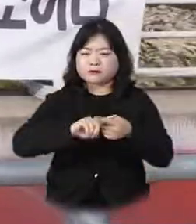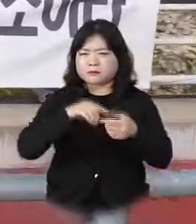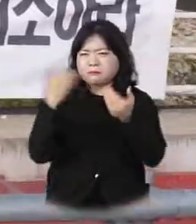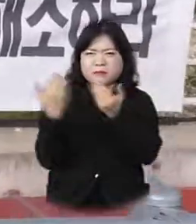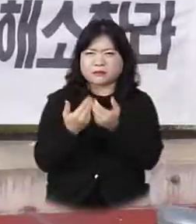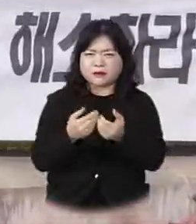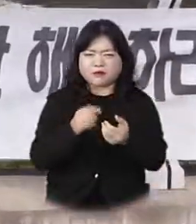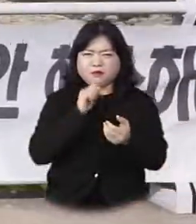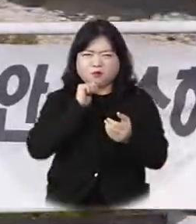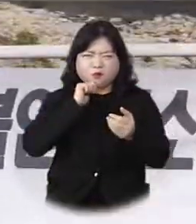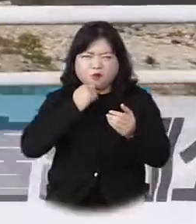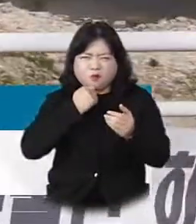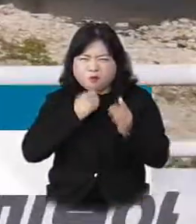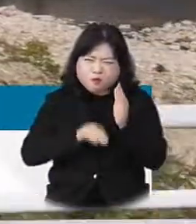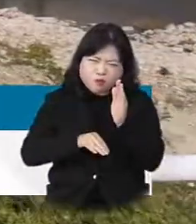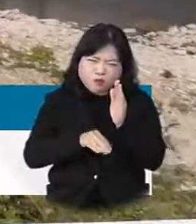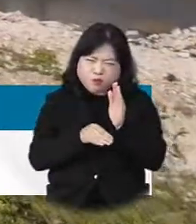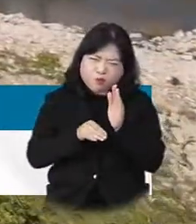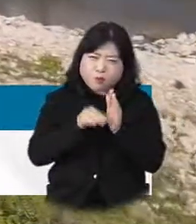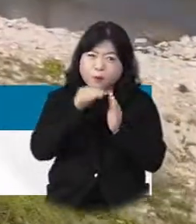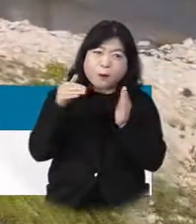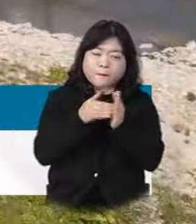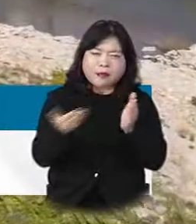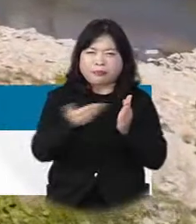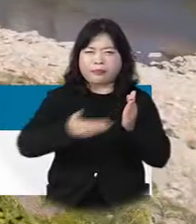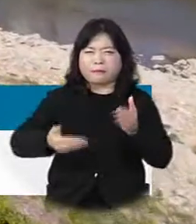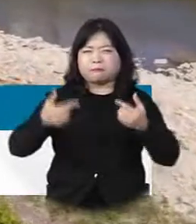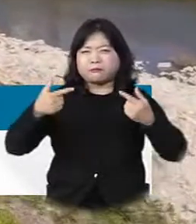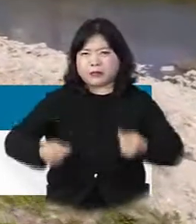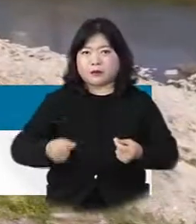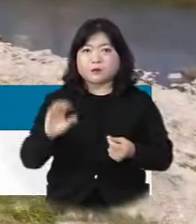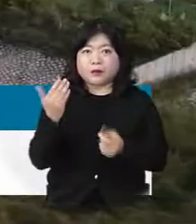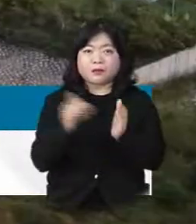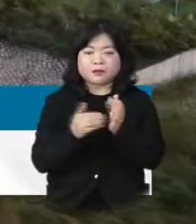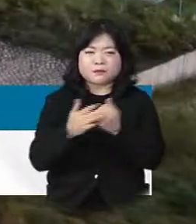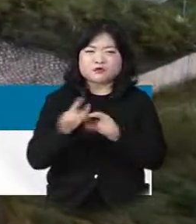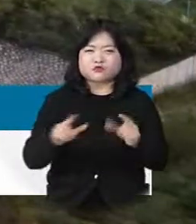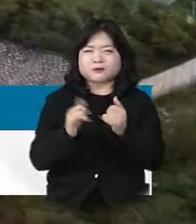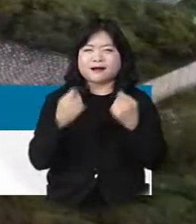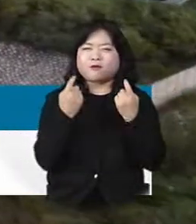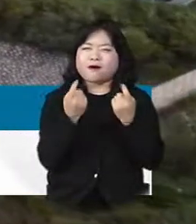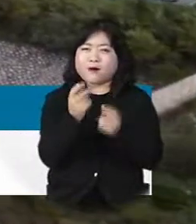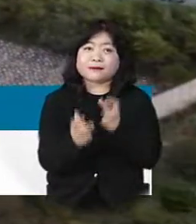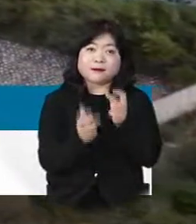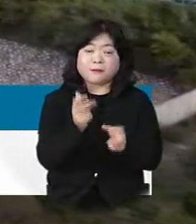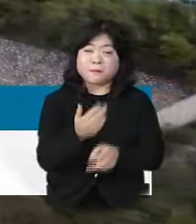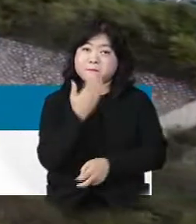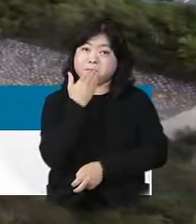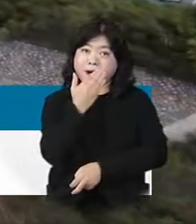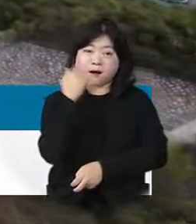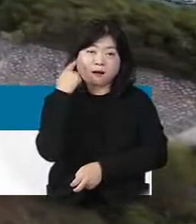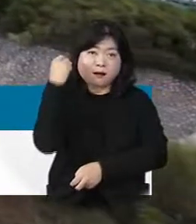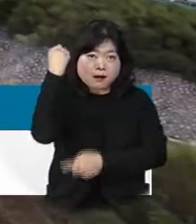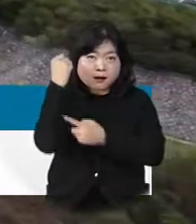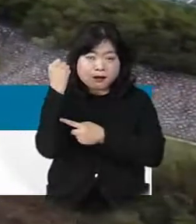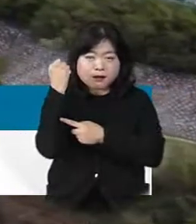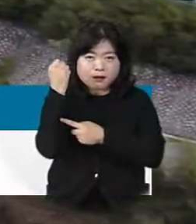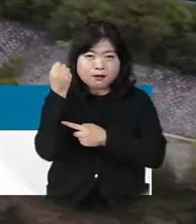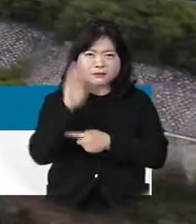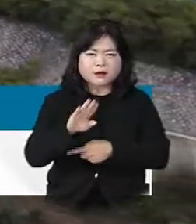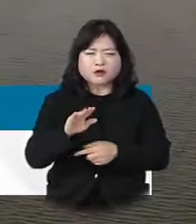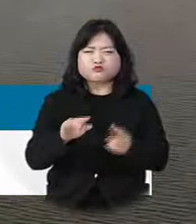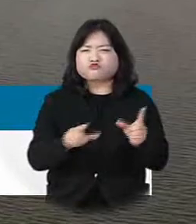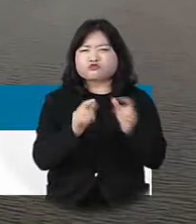어렵게 물을 채워 댐의 본래 모습을 갖춰 당초 지역 주민들에게 약속한 관광사업 등이 가능해졌다며 주민들의